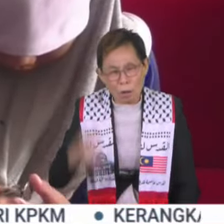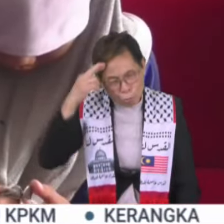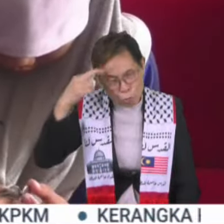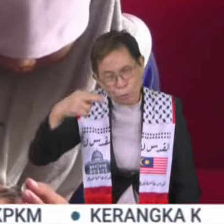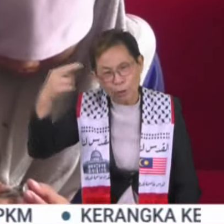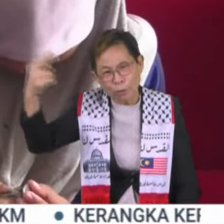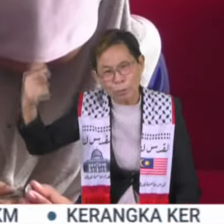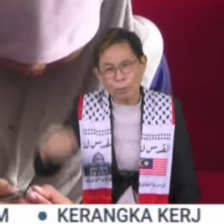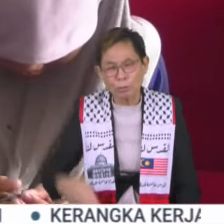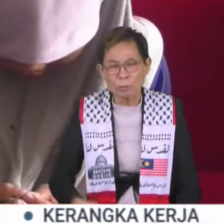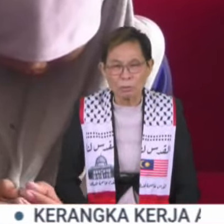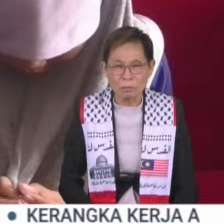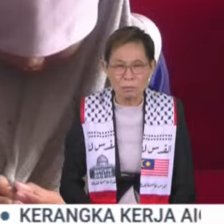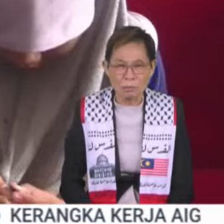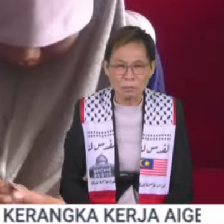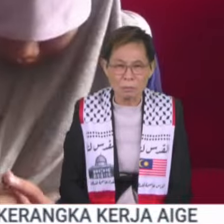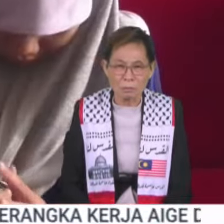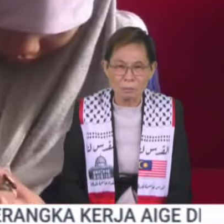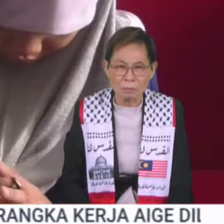nak cari duit lagi.